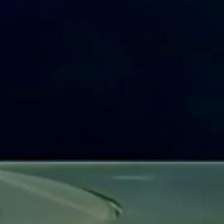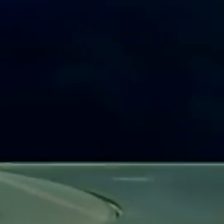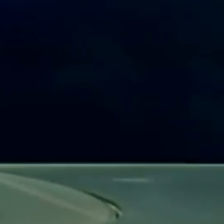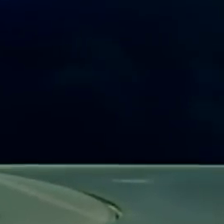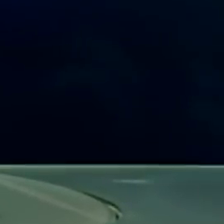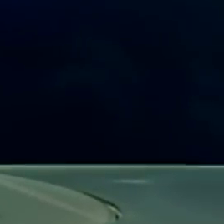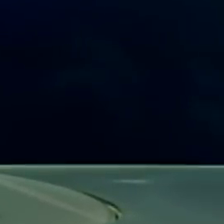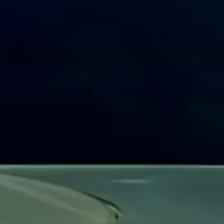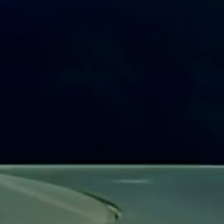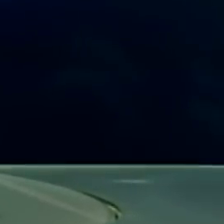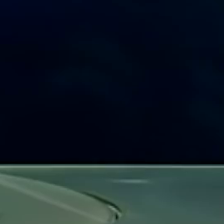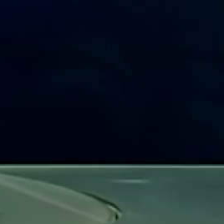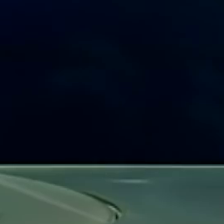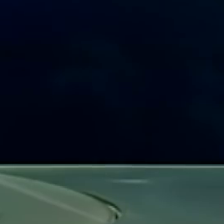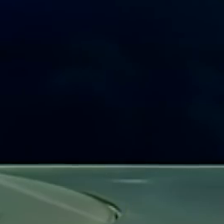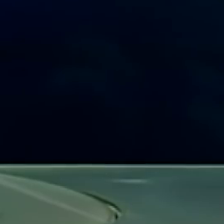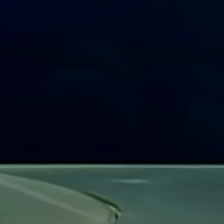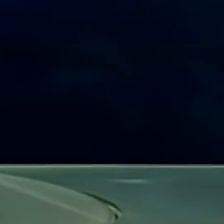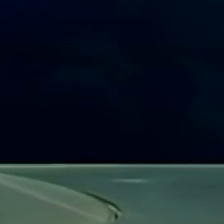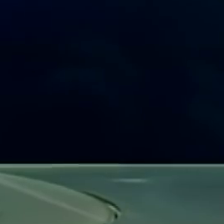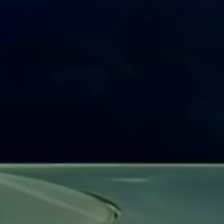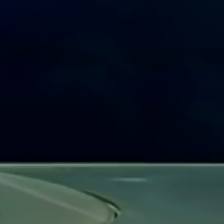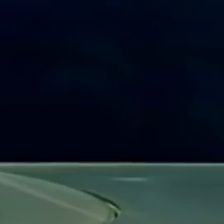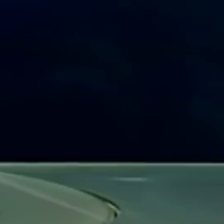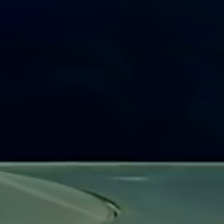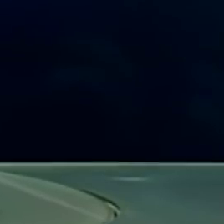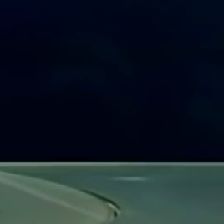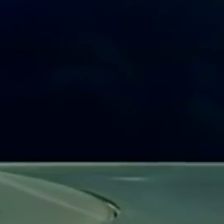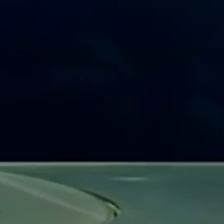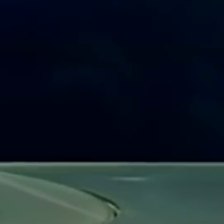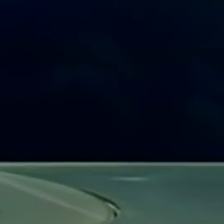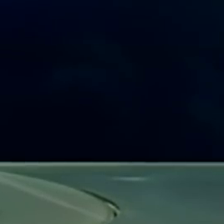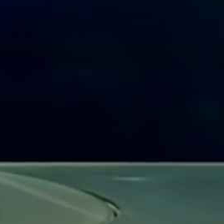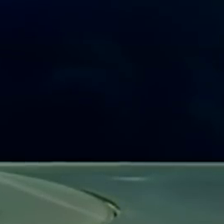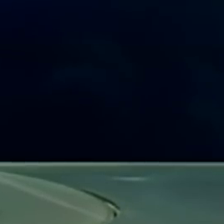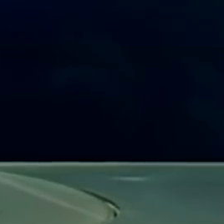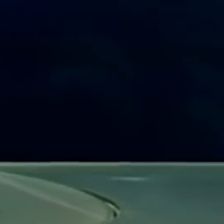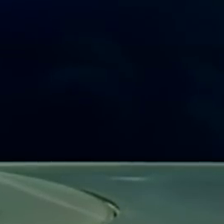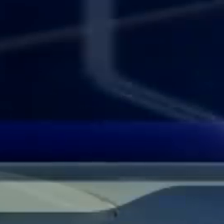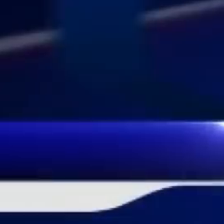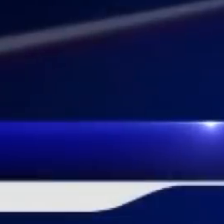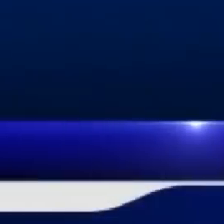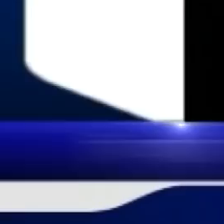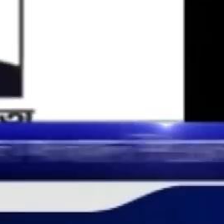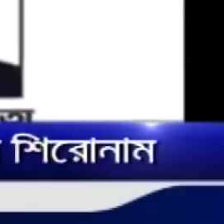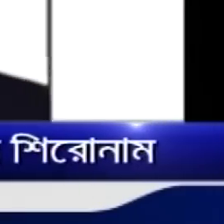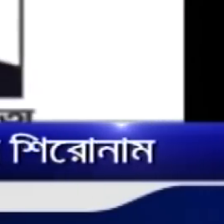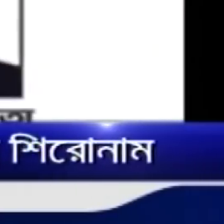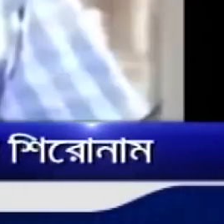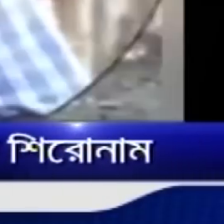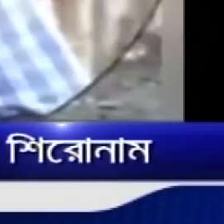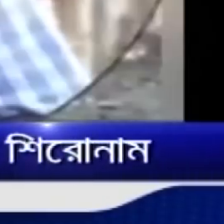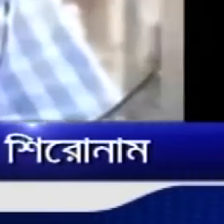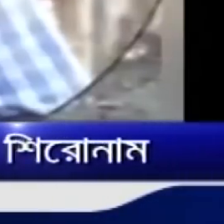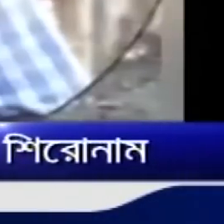আসসালামু আলাইকুম, এটিএন বাংলা সাংবাদিক সবাইকে স্বাগত জানাচ্ছি। তামার নামও শুরুতে বিআরবি কেবলস সংবাদ শিরোনাম। ত্রাণের চাল